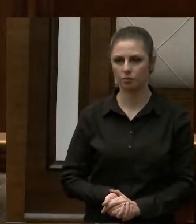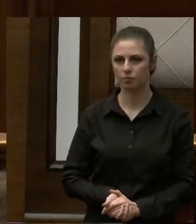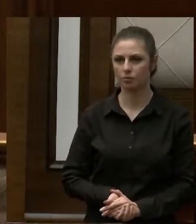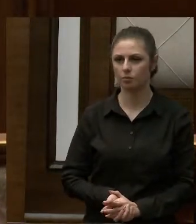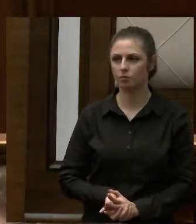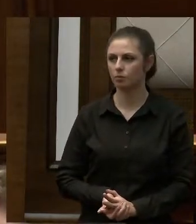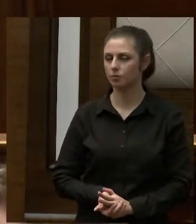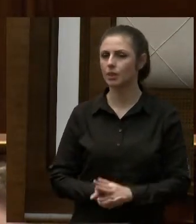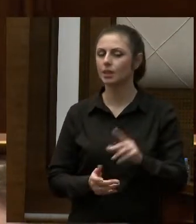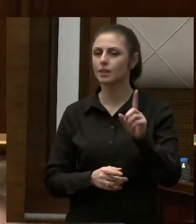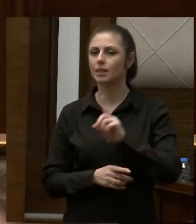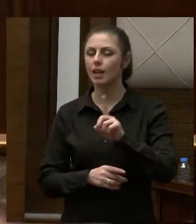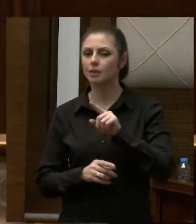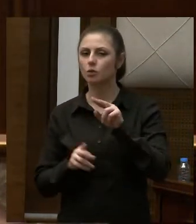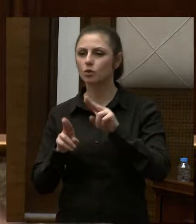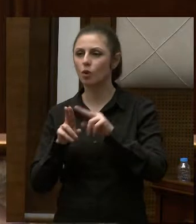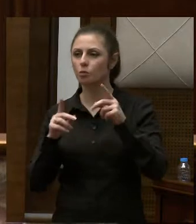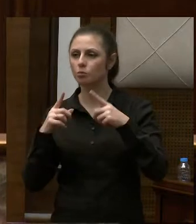Arkadaşlar, denetim komisyonuna 2